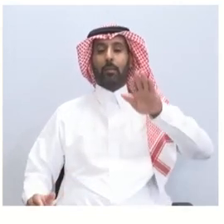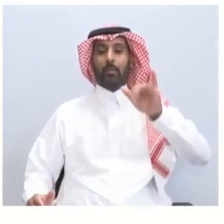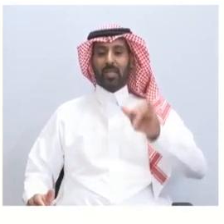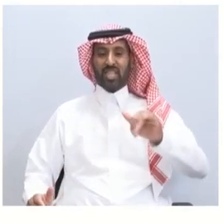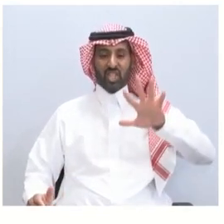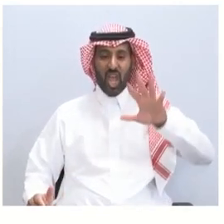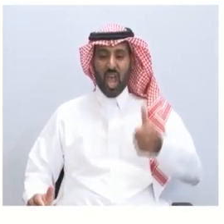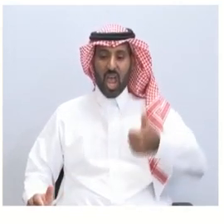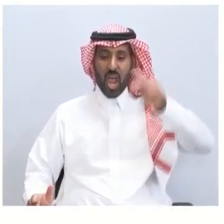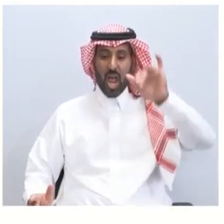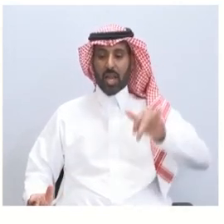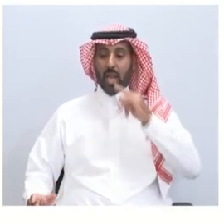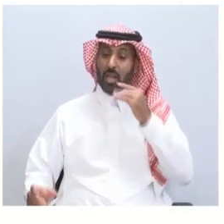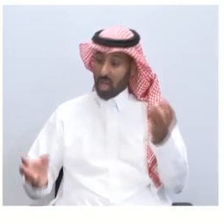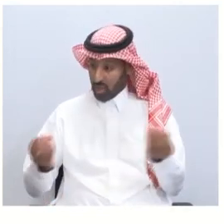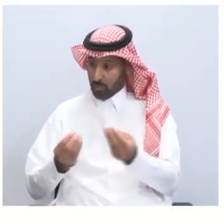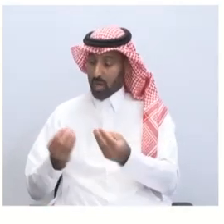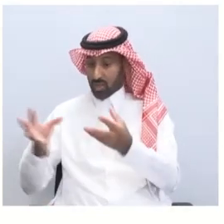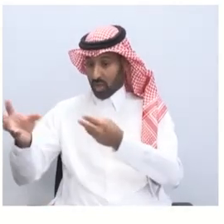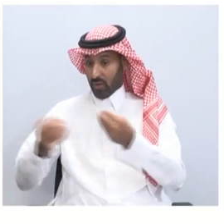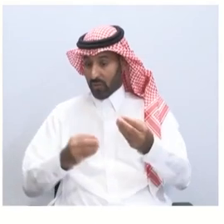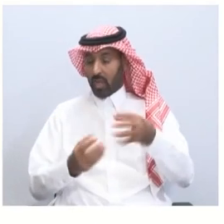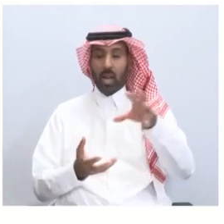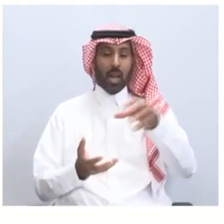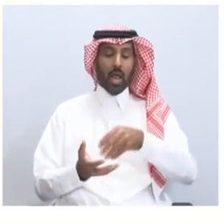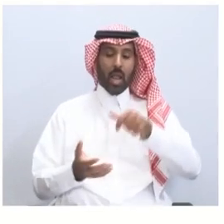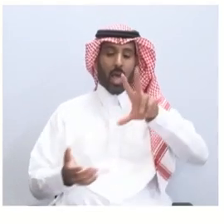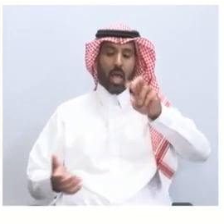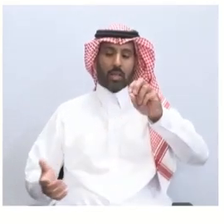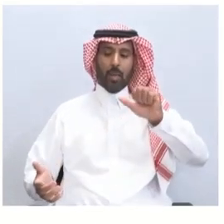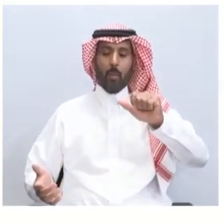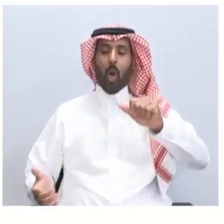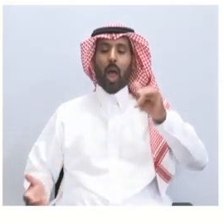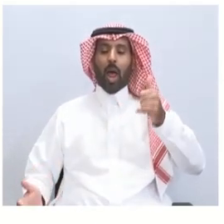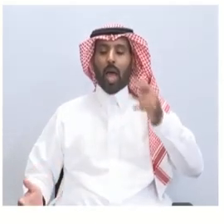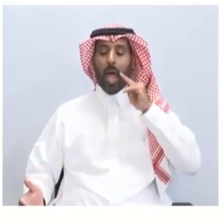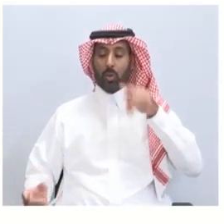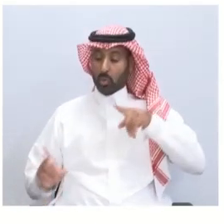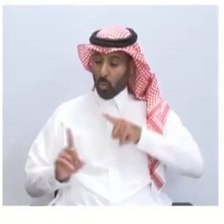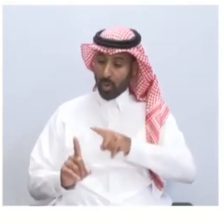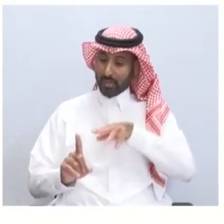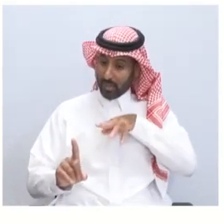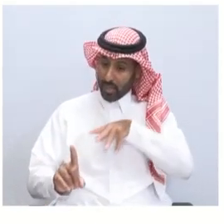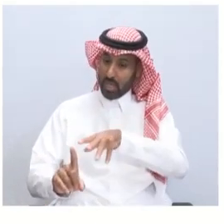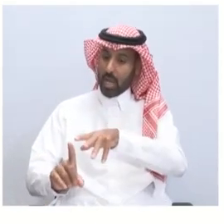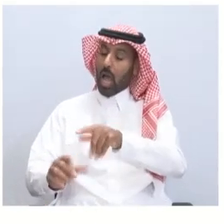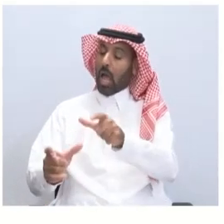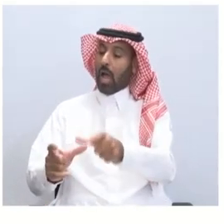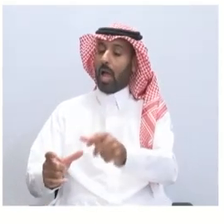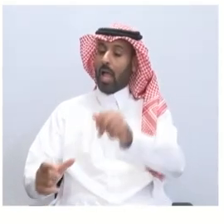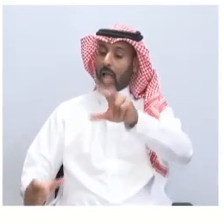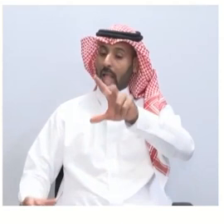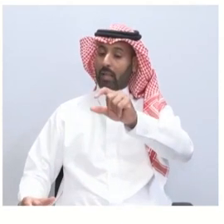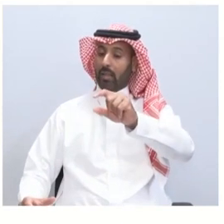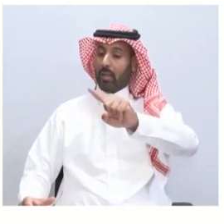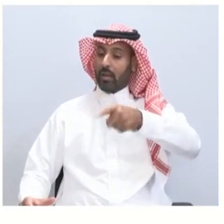سعود ان يجمع انصاره في القصيم وحائل والمحمل والسدير وتوجه الى الدرعيه عندما بايعه